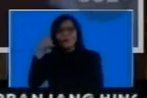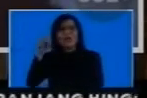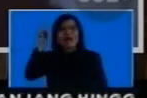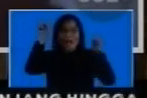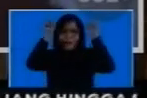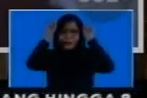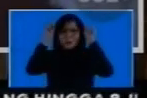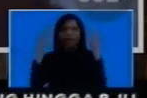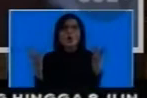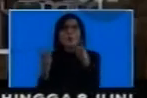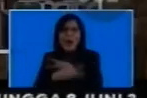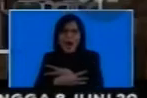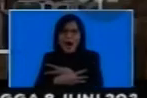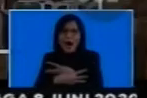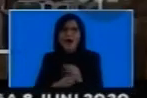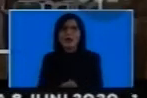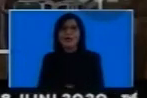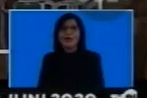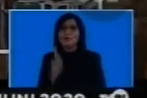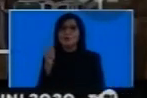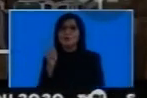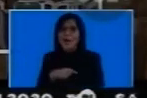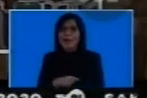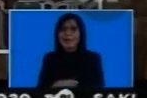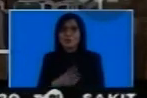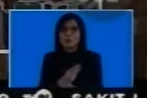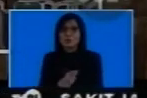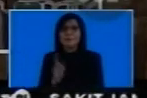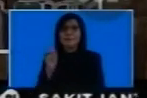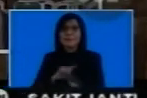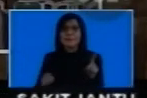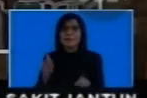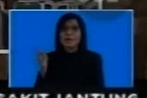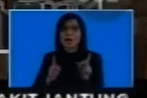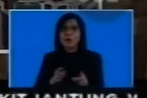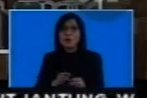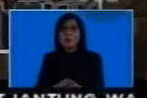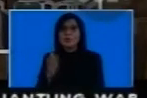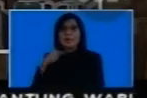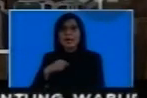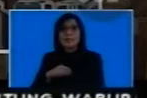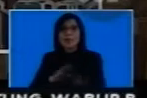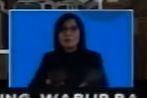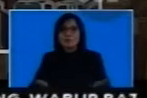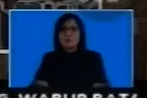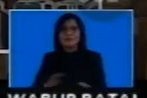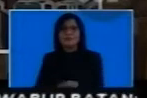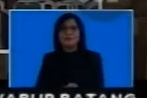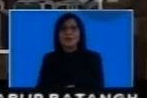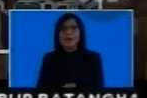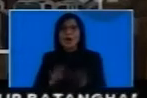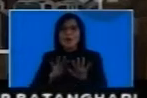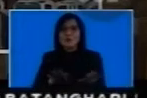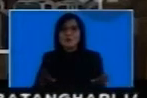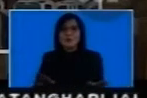WA, Facebook dan lain sebagainya. Itu kalau dari sisi guru. Tapi kalau dari sisi siswa, ada hal yang mereka akhirnya